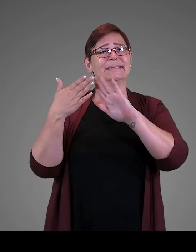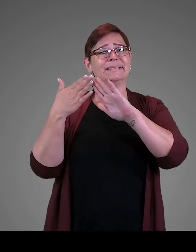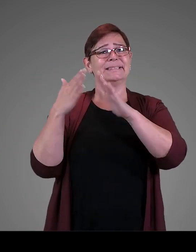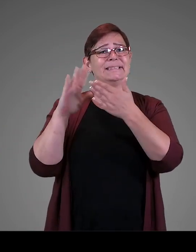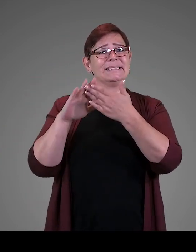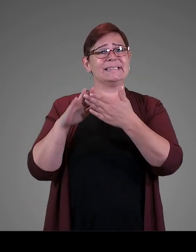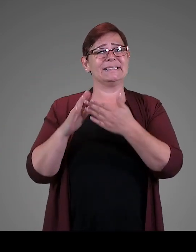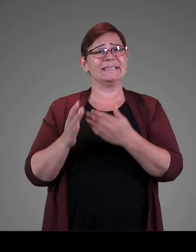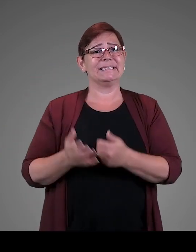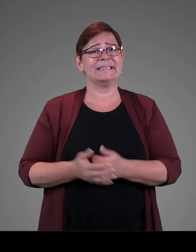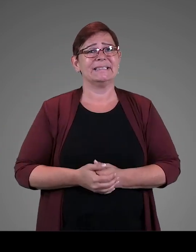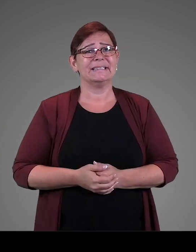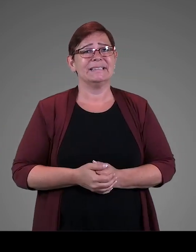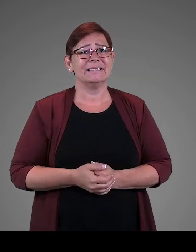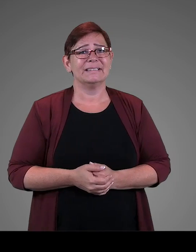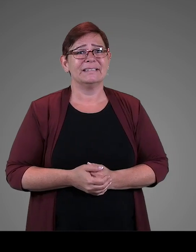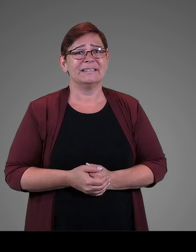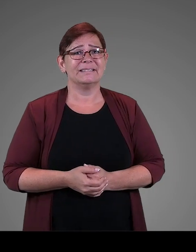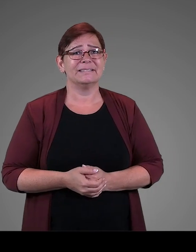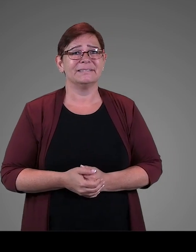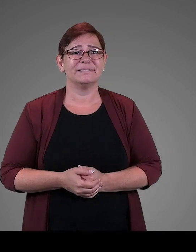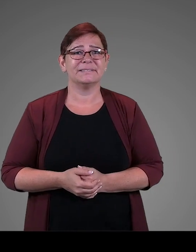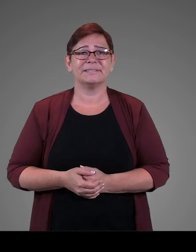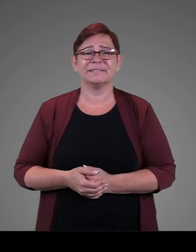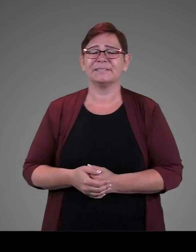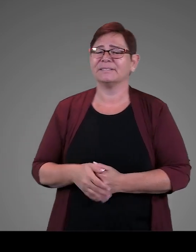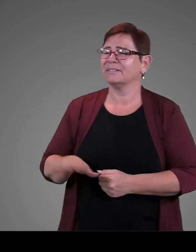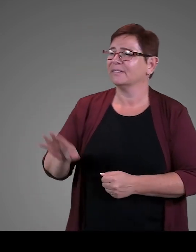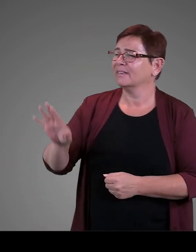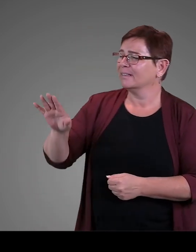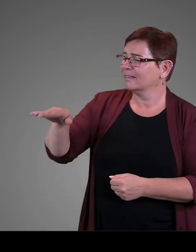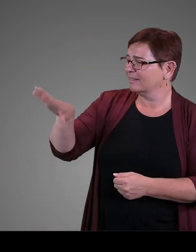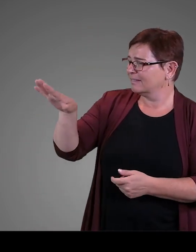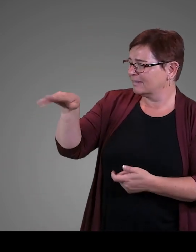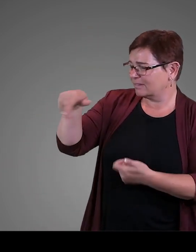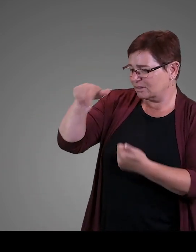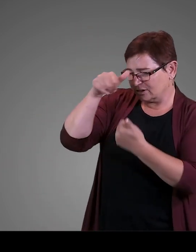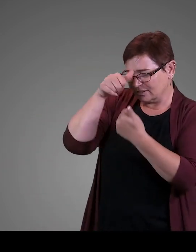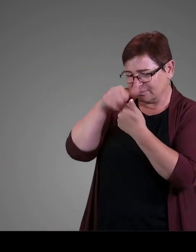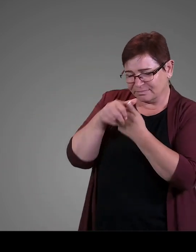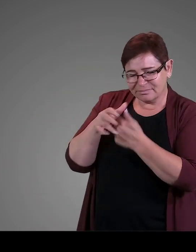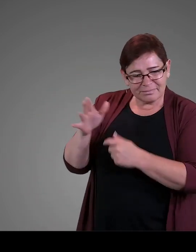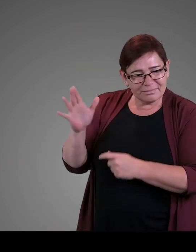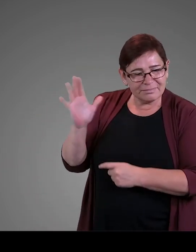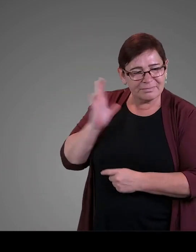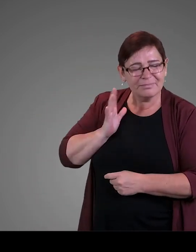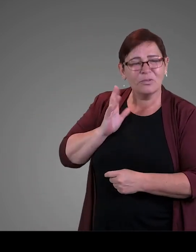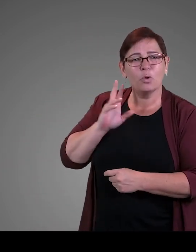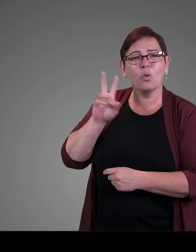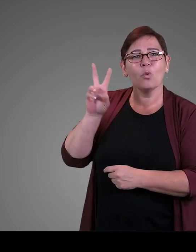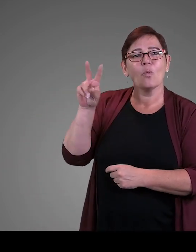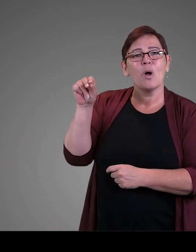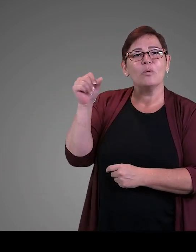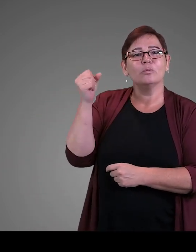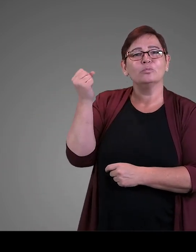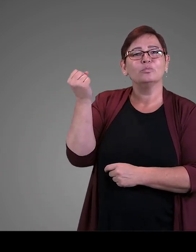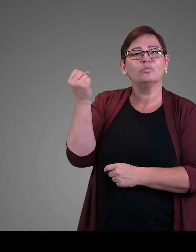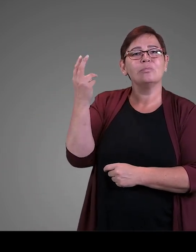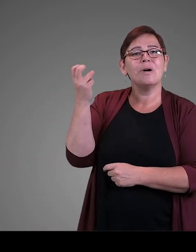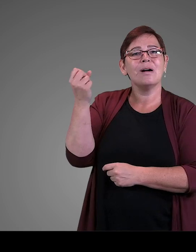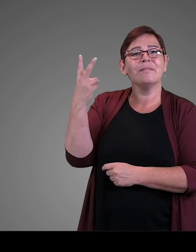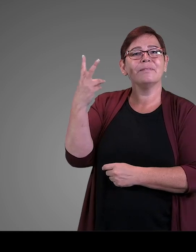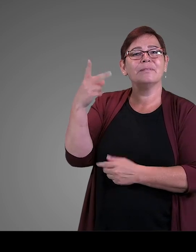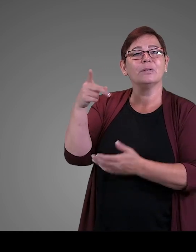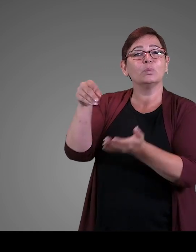doit être fiers et oui, ça fait partie du Québec. Et est-ce que tu te souviens il y a